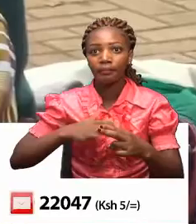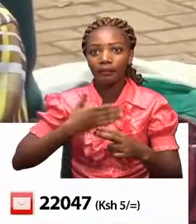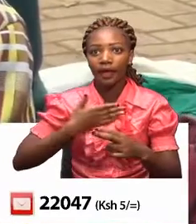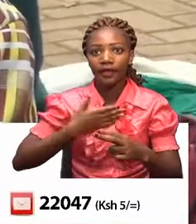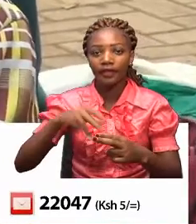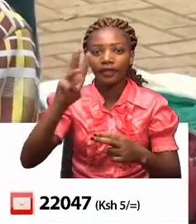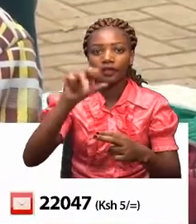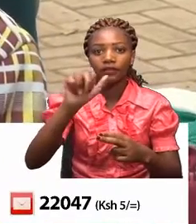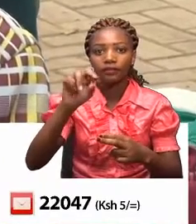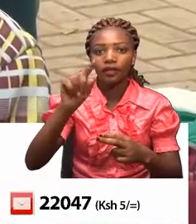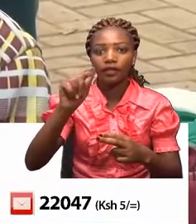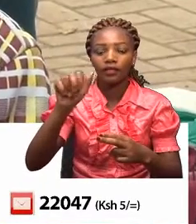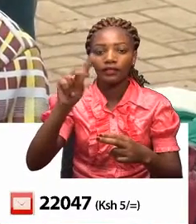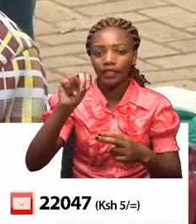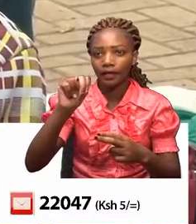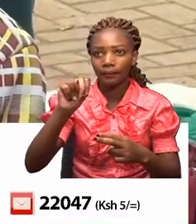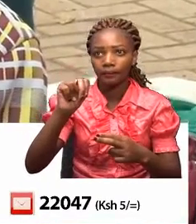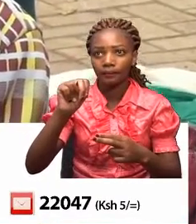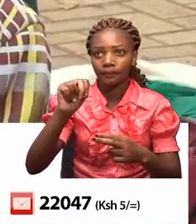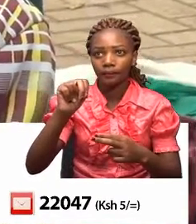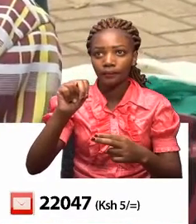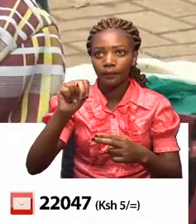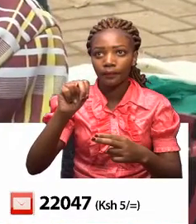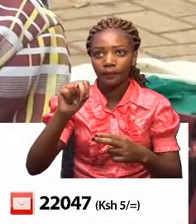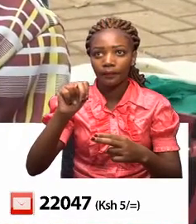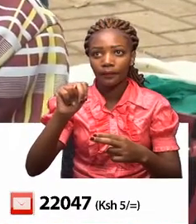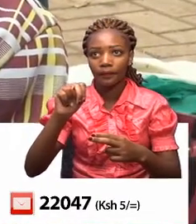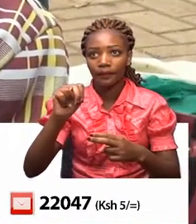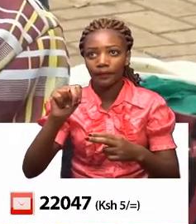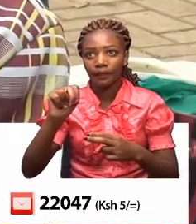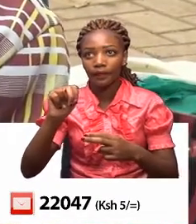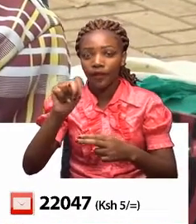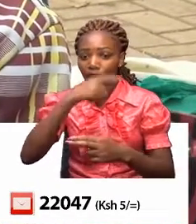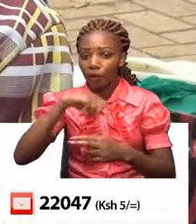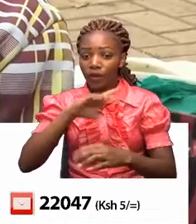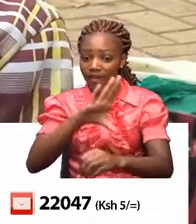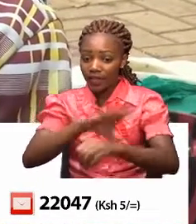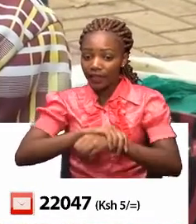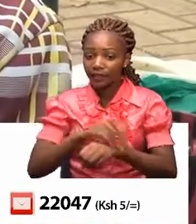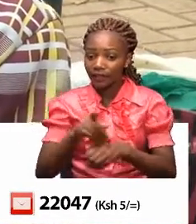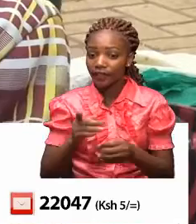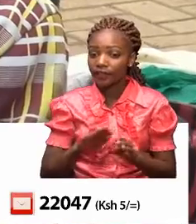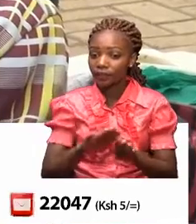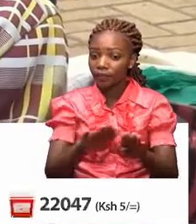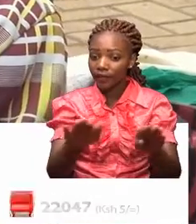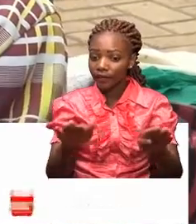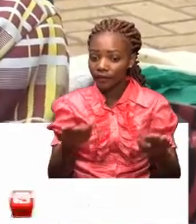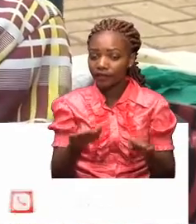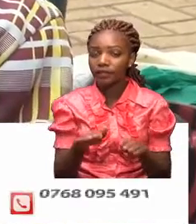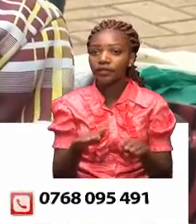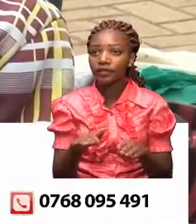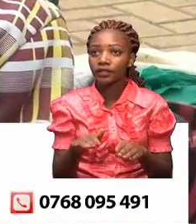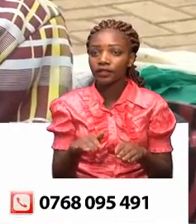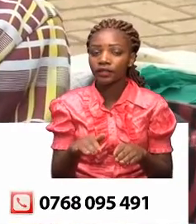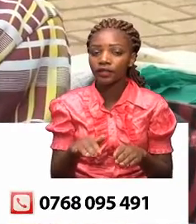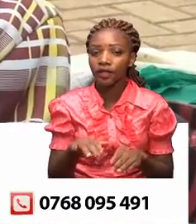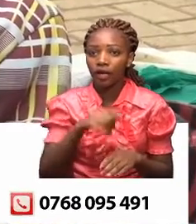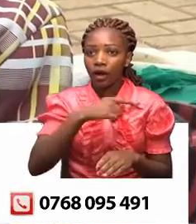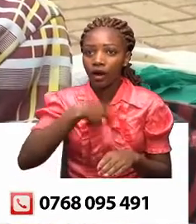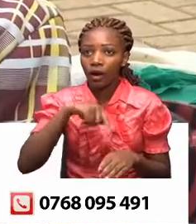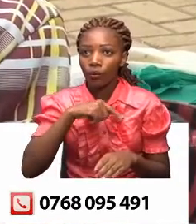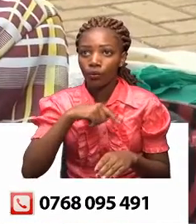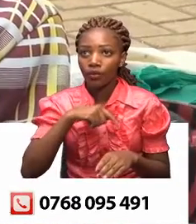Omondi. Jinsi ambavyo tuliweza kupata sehemu hii, tuliweza